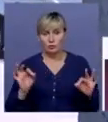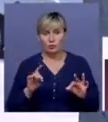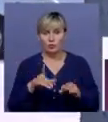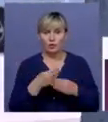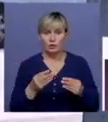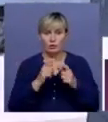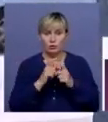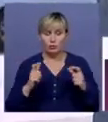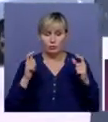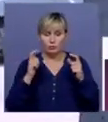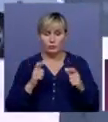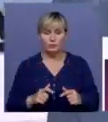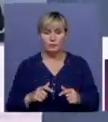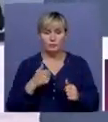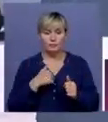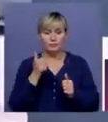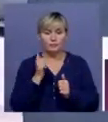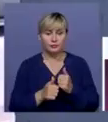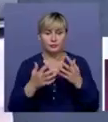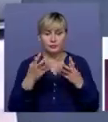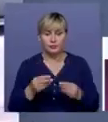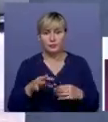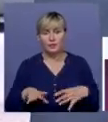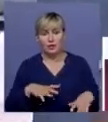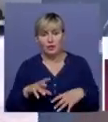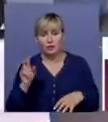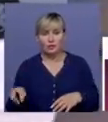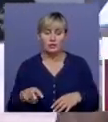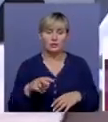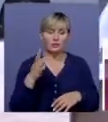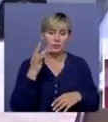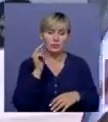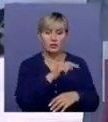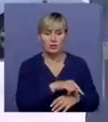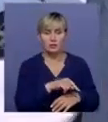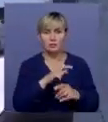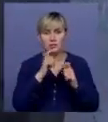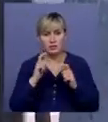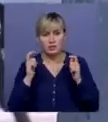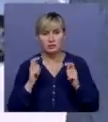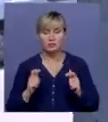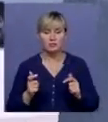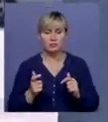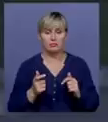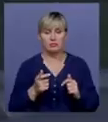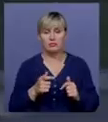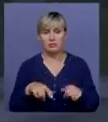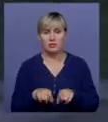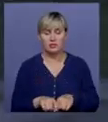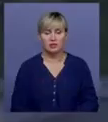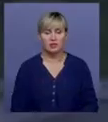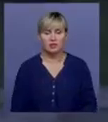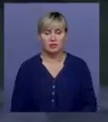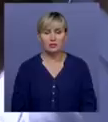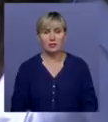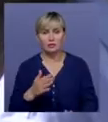игру можно тебе всю пачку став почти каждый день you to на базар хочу это ещё куда ни пациенту там раз снимешь забудешь оставишь давайте посчитаем